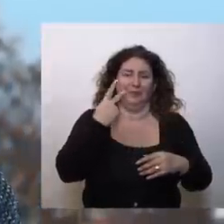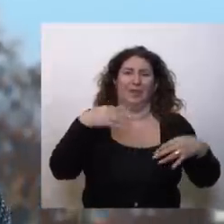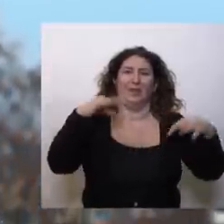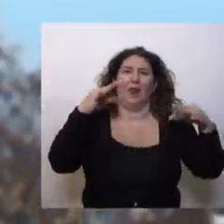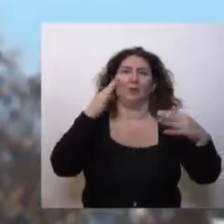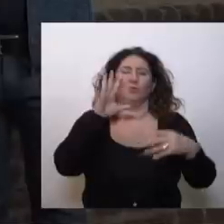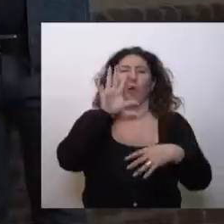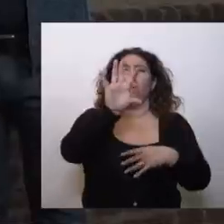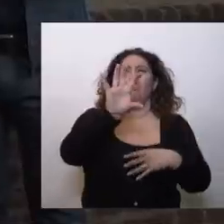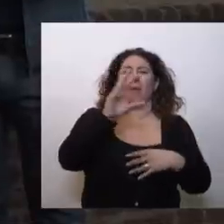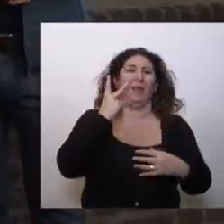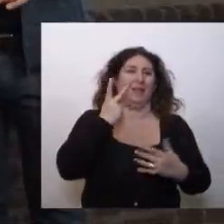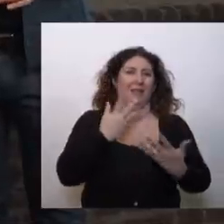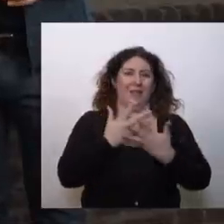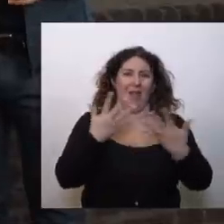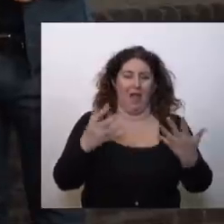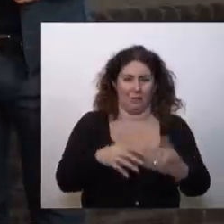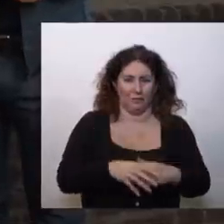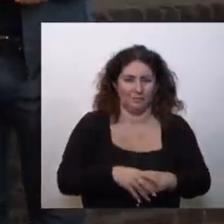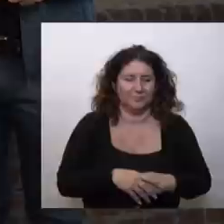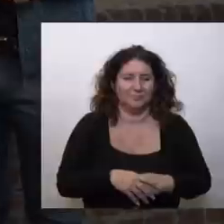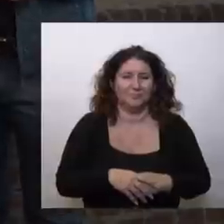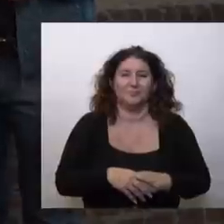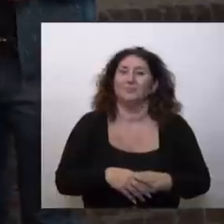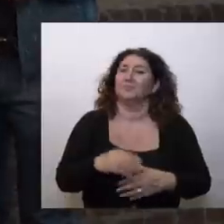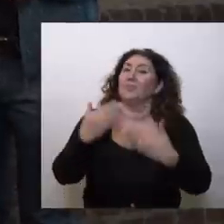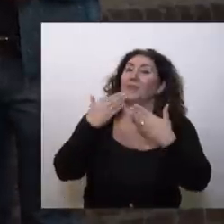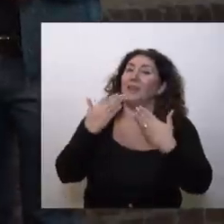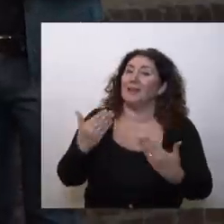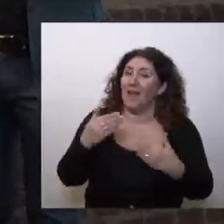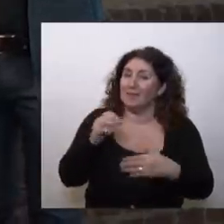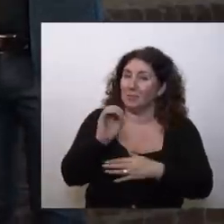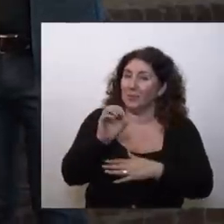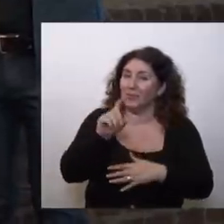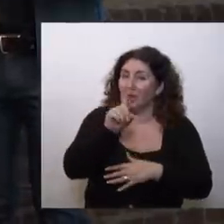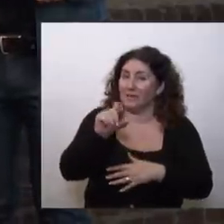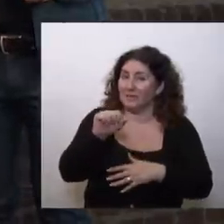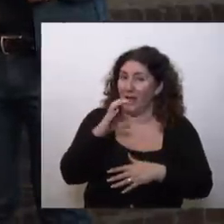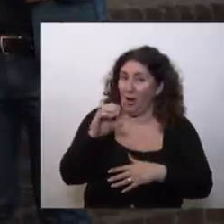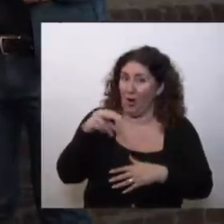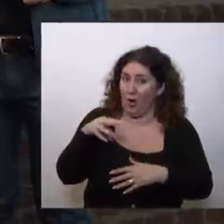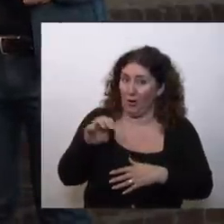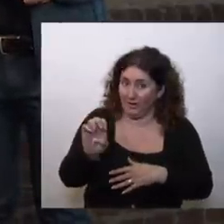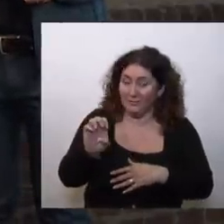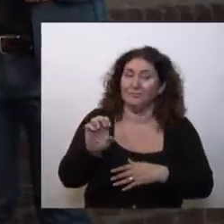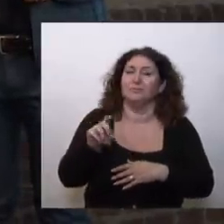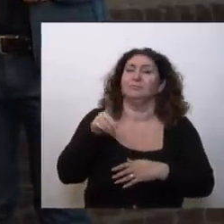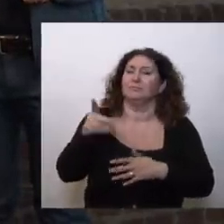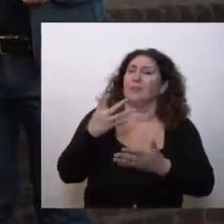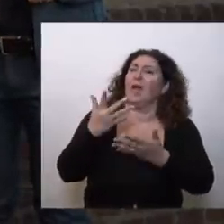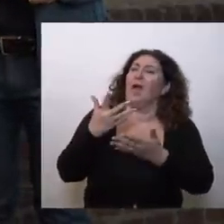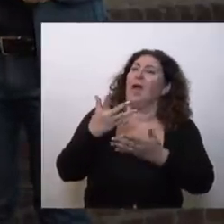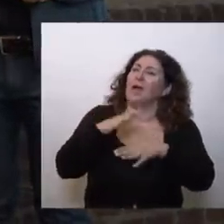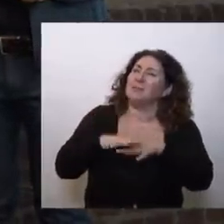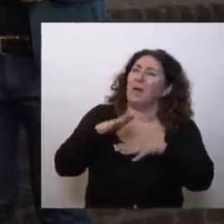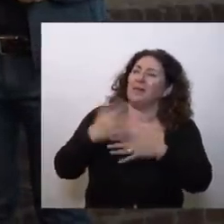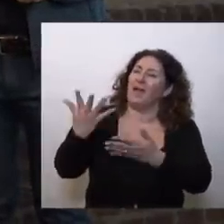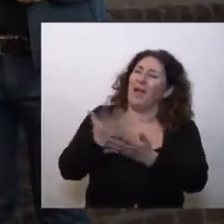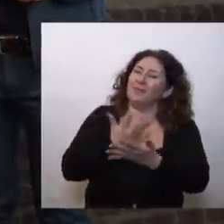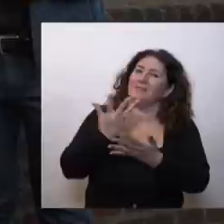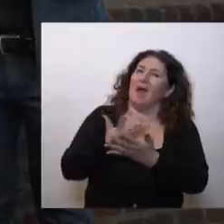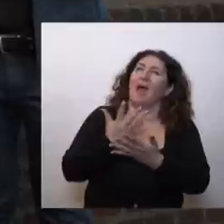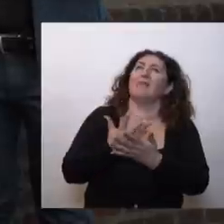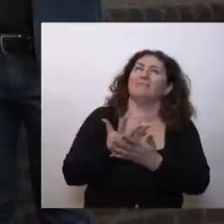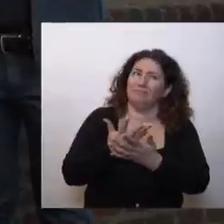Lenzuolo. Grazie al professor Gianmaria Zaccone per la sua esperienza e per averci